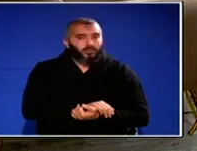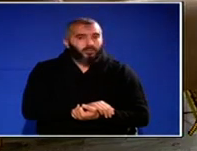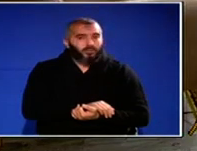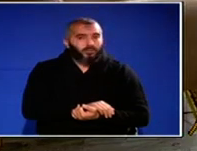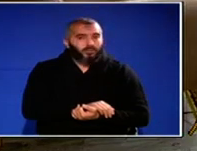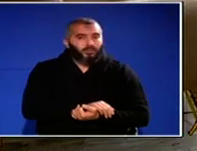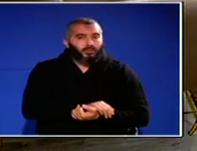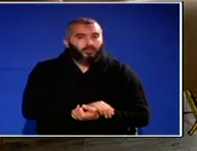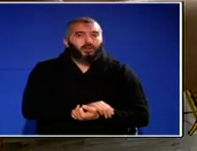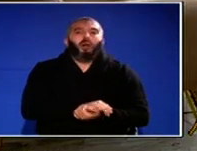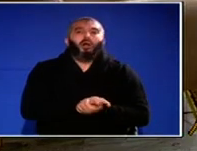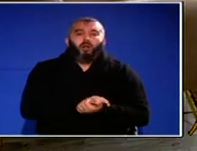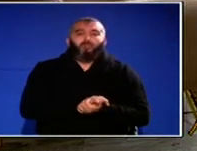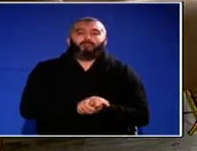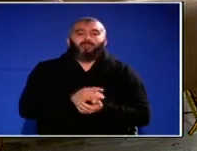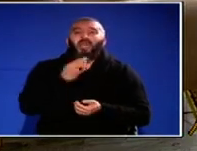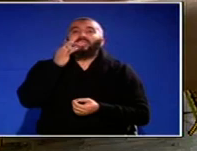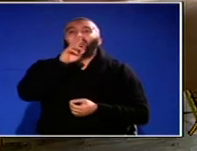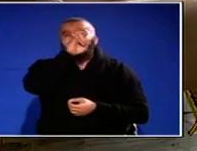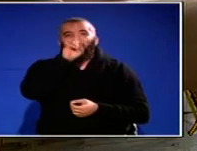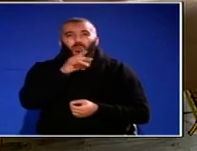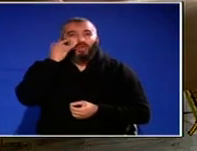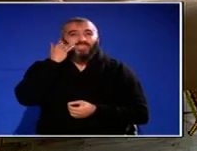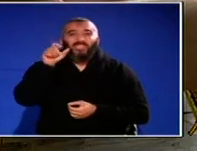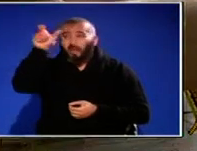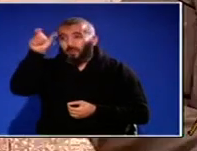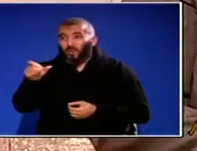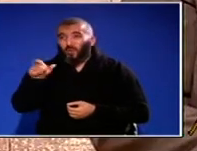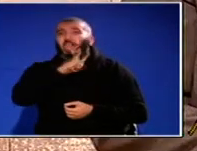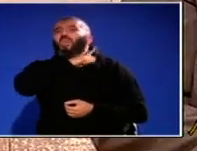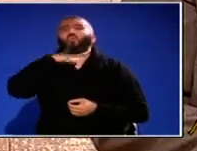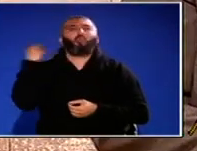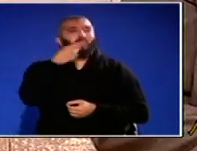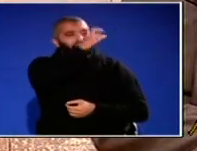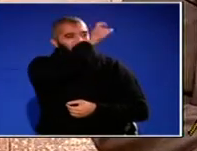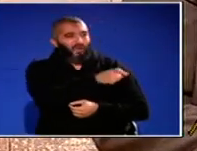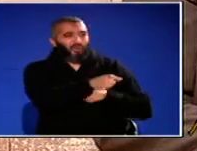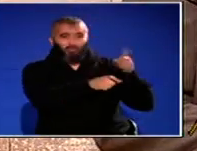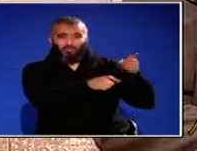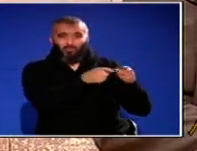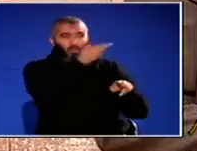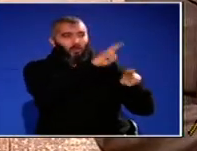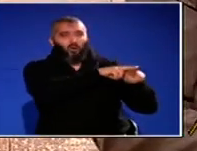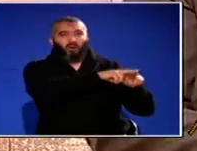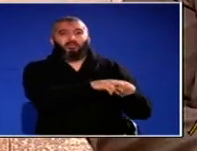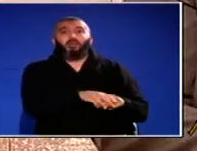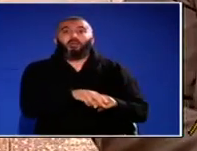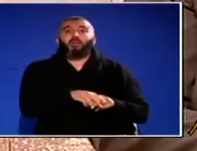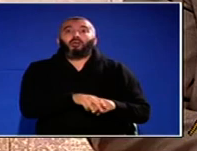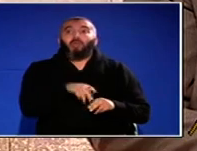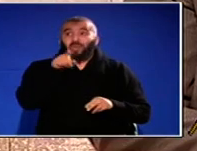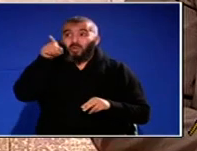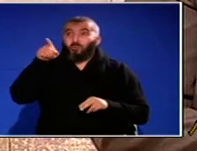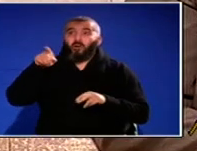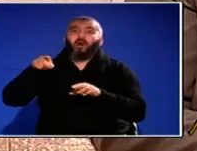تاعو يجمعوا للدية يدفعها ولا ما يجمعونها ويدفعونها؟ نعم. طيب إن شاء الله. هذا مكان